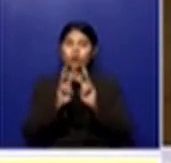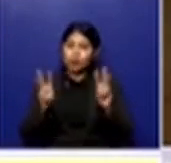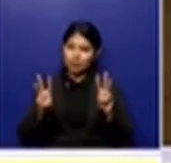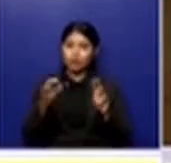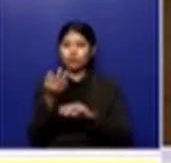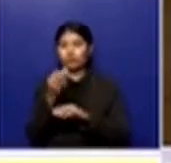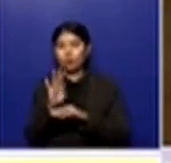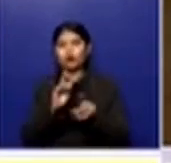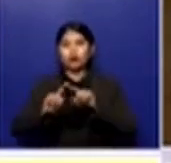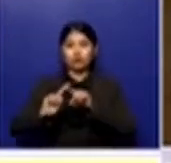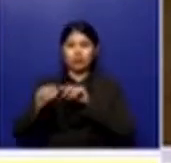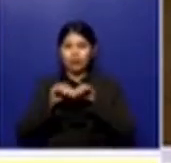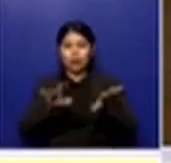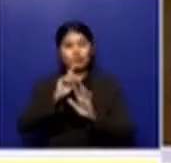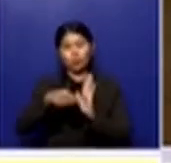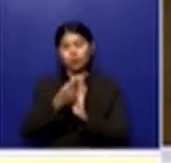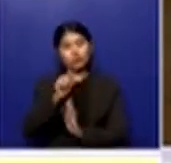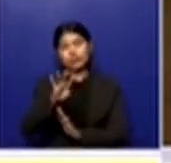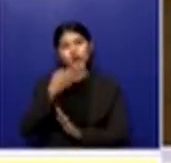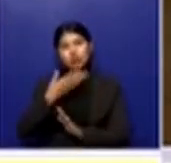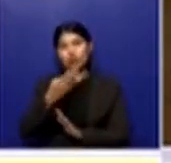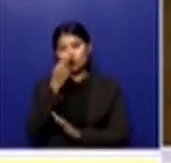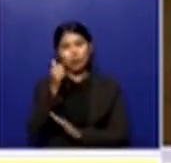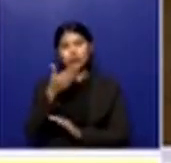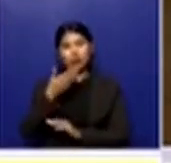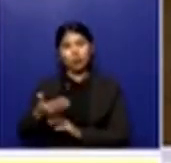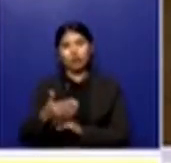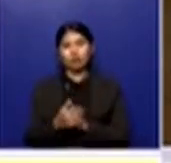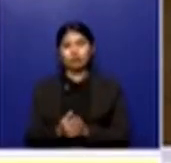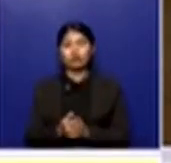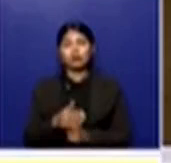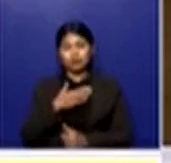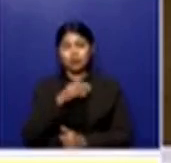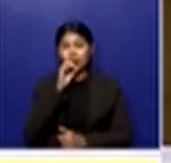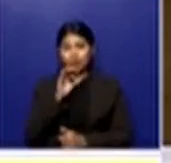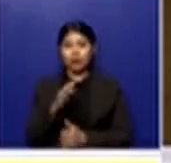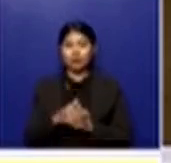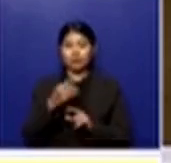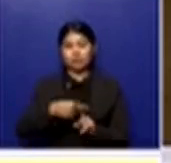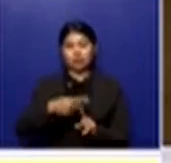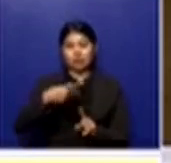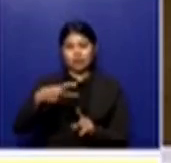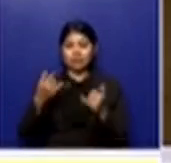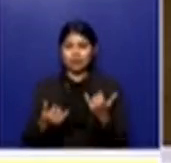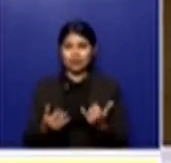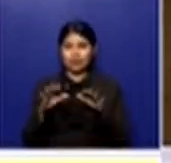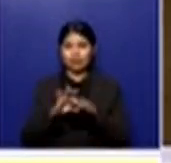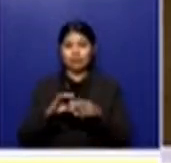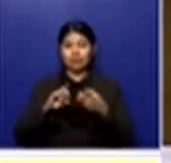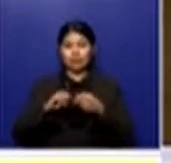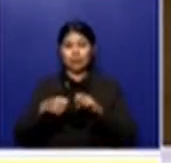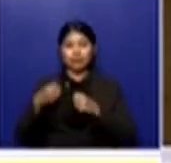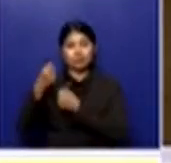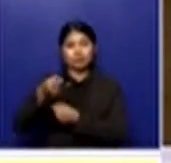ออนไลน์ของไทย PBS นะคะท่านสามารถเข้าไปติดตามได้แล้วเรียนยืนยันว่า2เดือนที่ผ่านมาที่เป็นช่วงเหตุ